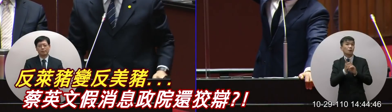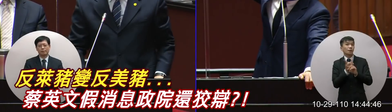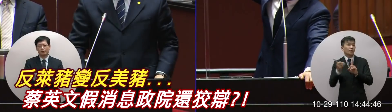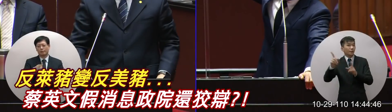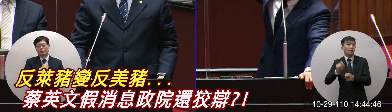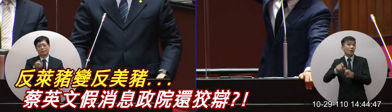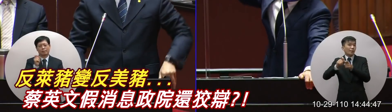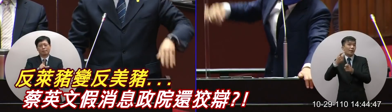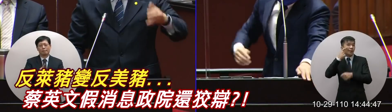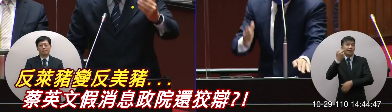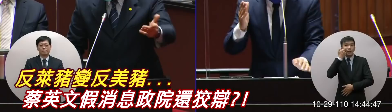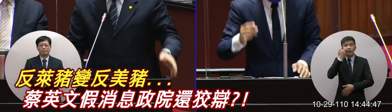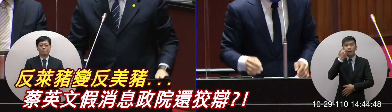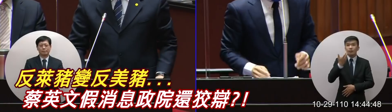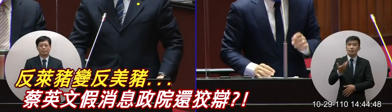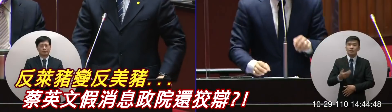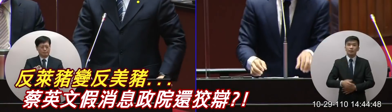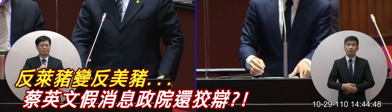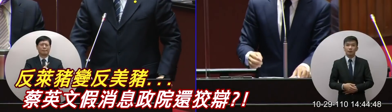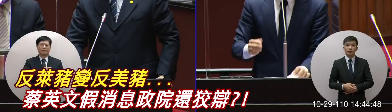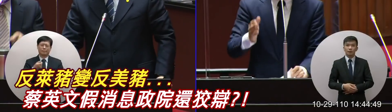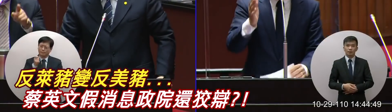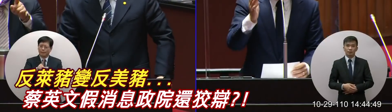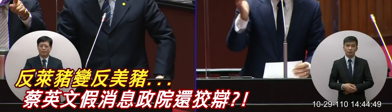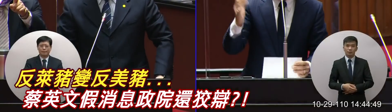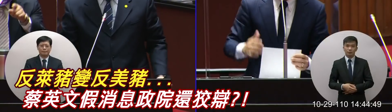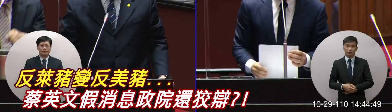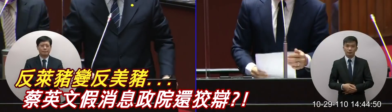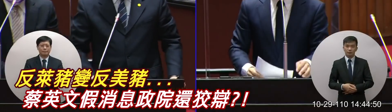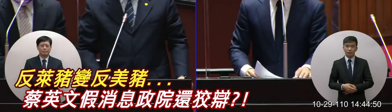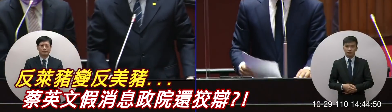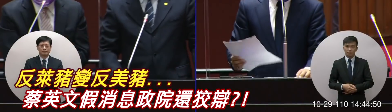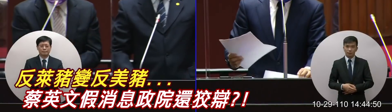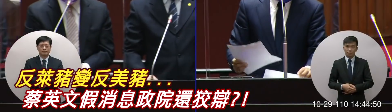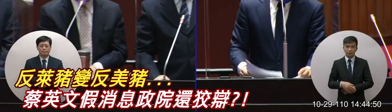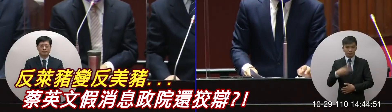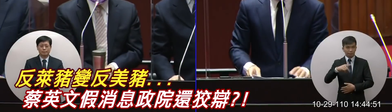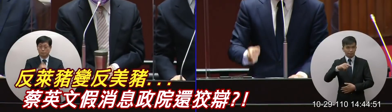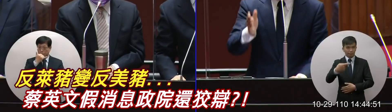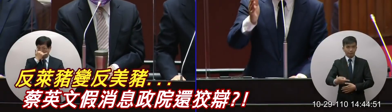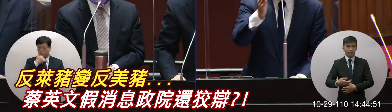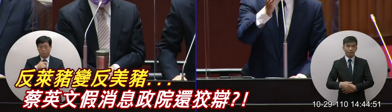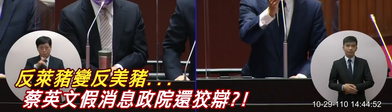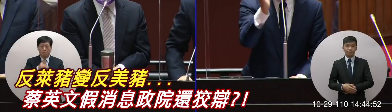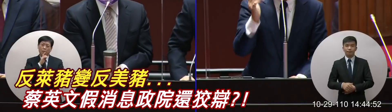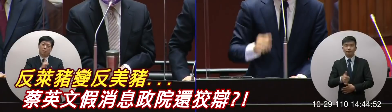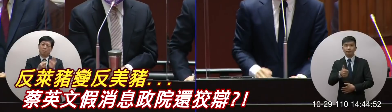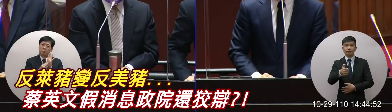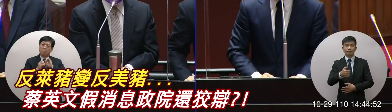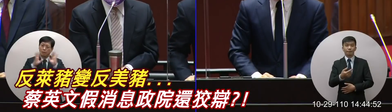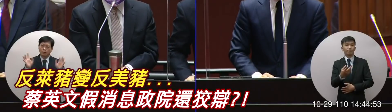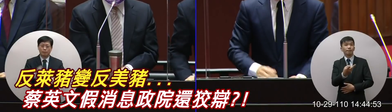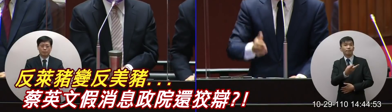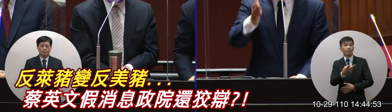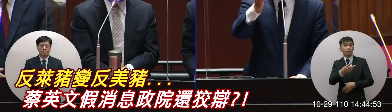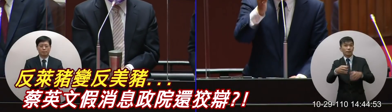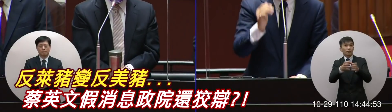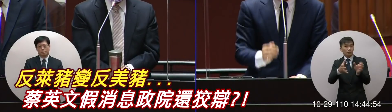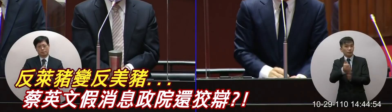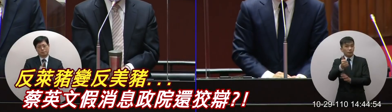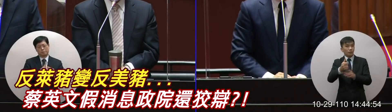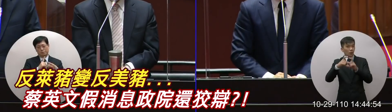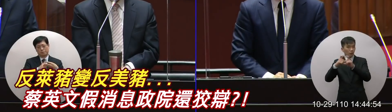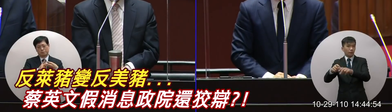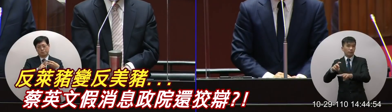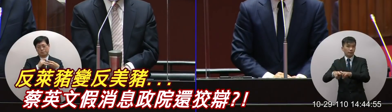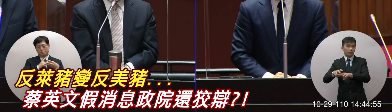谁在扭曲？ 你在扭曲嘛？ 而且还讲是毒猪肉，是你们讲。 好，谢谢部长跟两位部长可以请回。我们继续